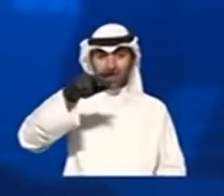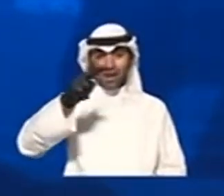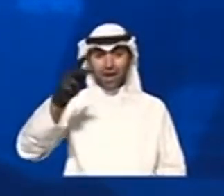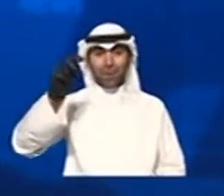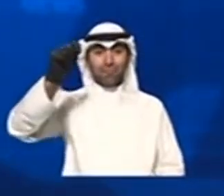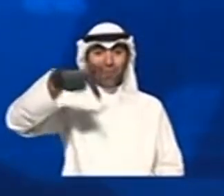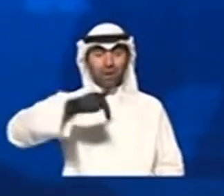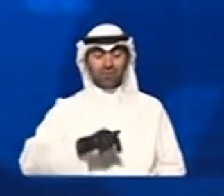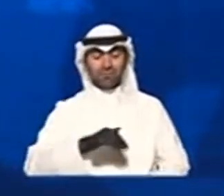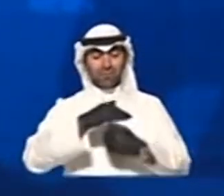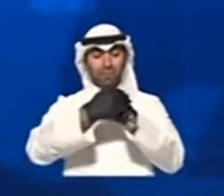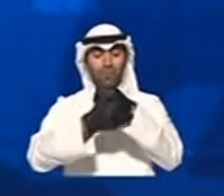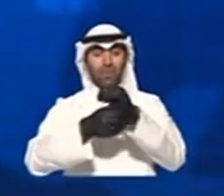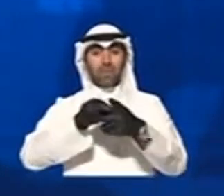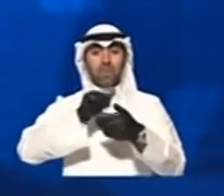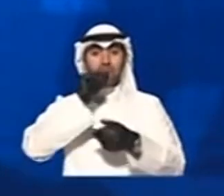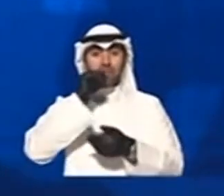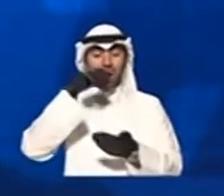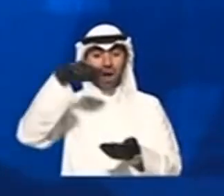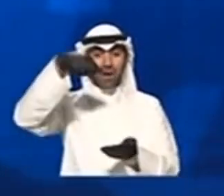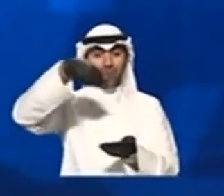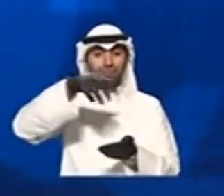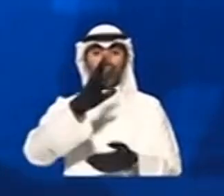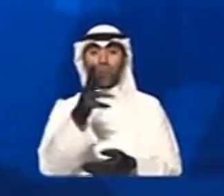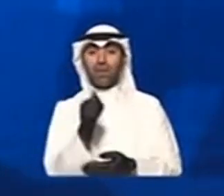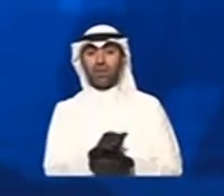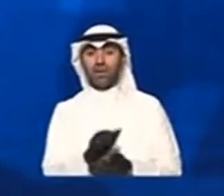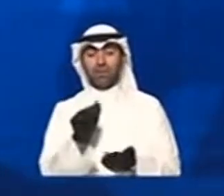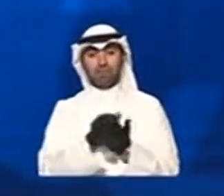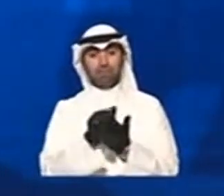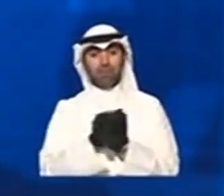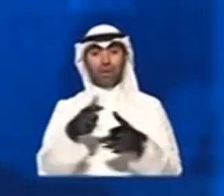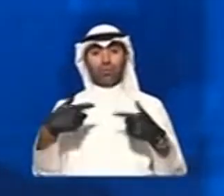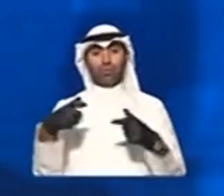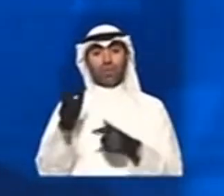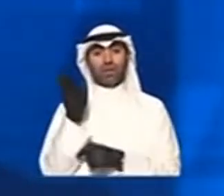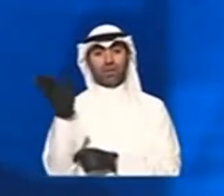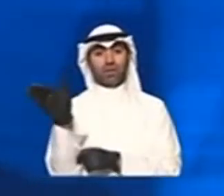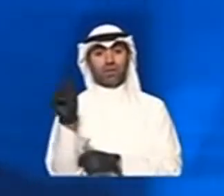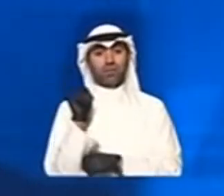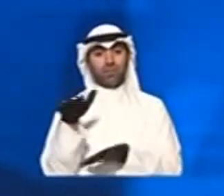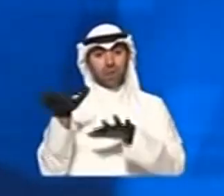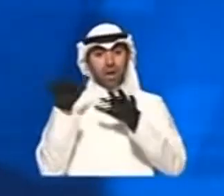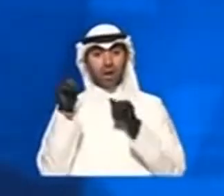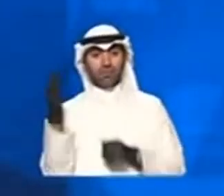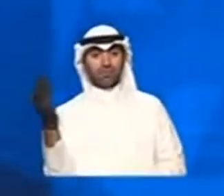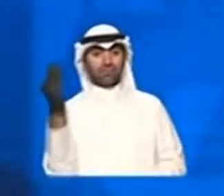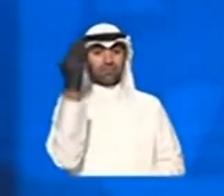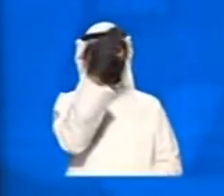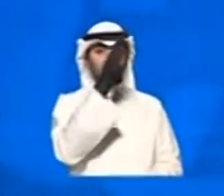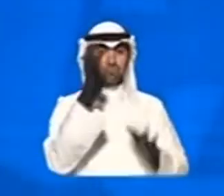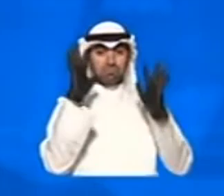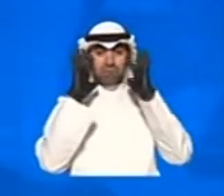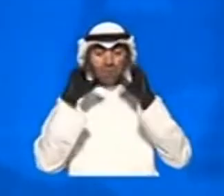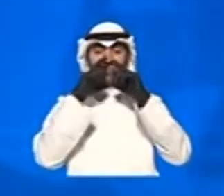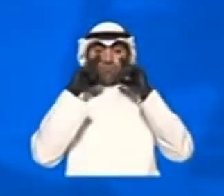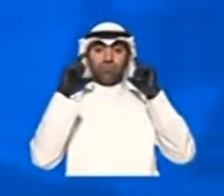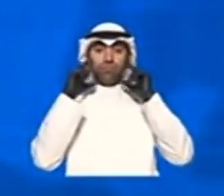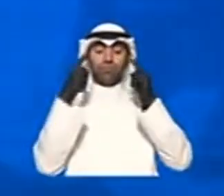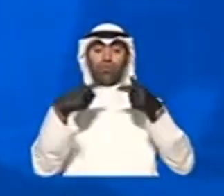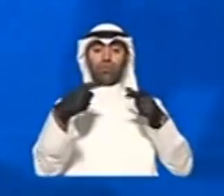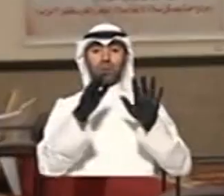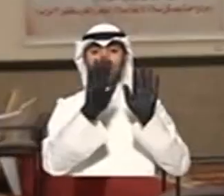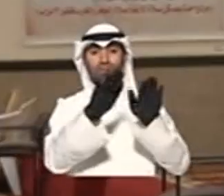بالمنزل والتباعد البدني ولبس الكمامات، مبتهلين إلى الله تعالى أن يزيل هذه الغمة عن البلاد والعباد.